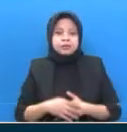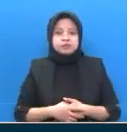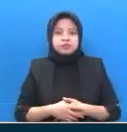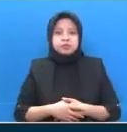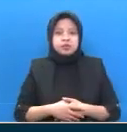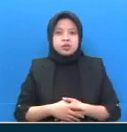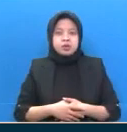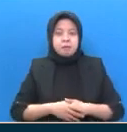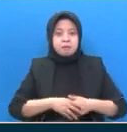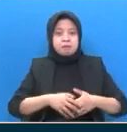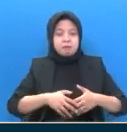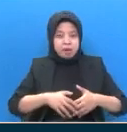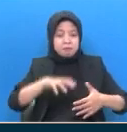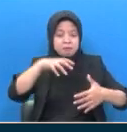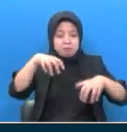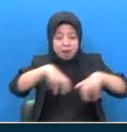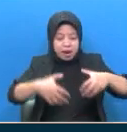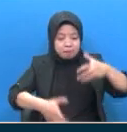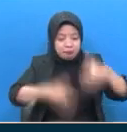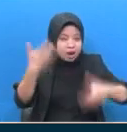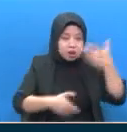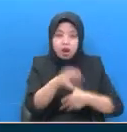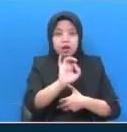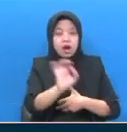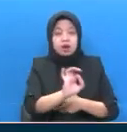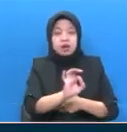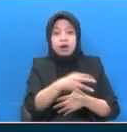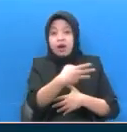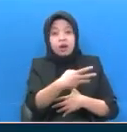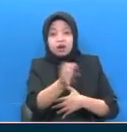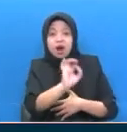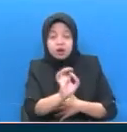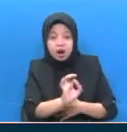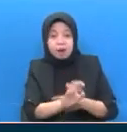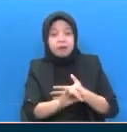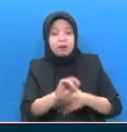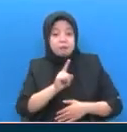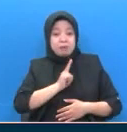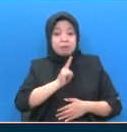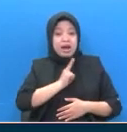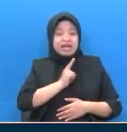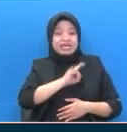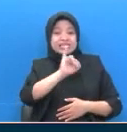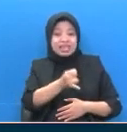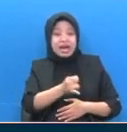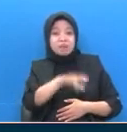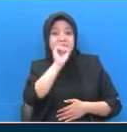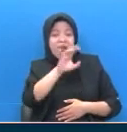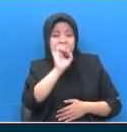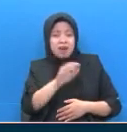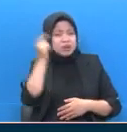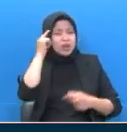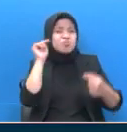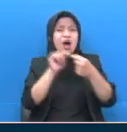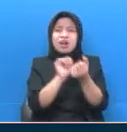tidak ada penggeledahan terhadap Reza begitu. Kemudian yang mengungkit-ungkit kepribadian almarhum Yosua yang menurut saya tidak relevan,